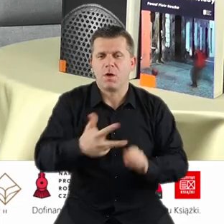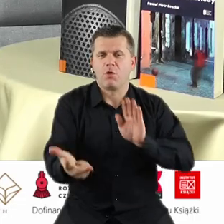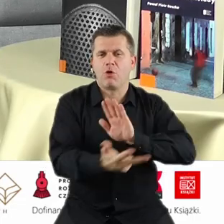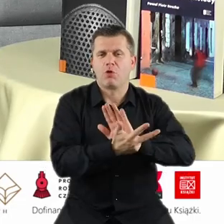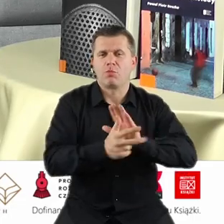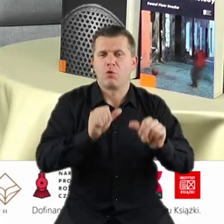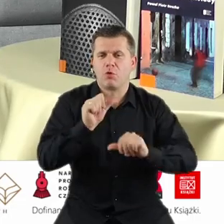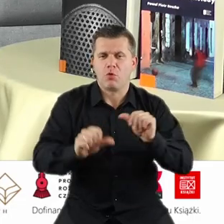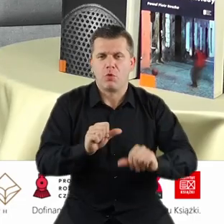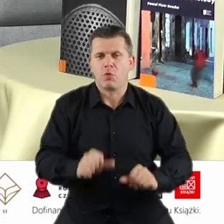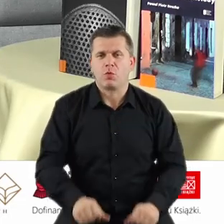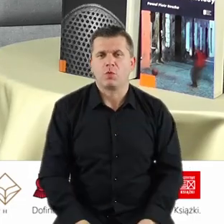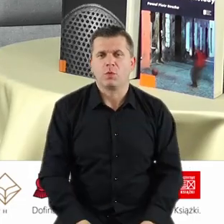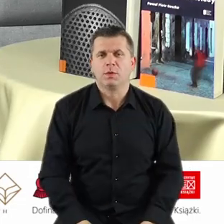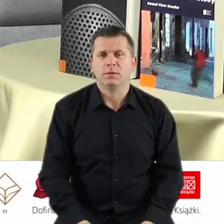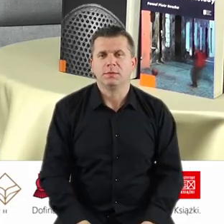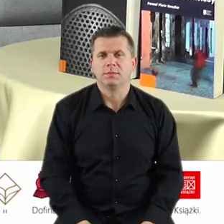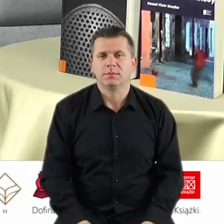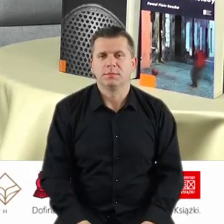2018 roku. Potem